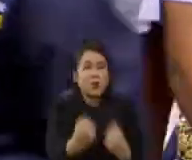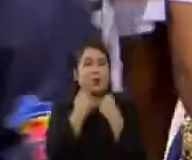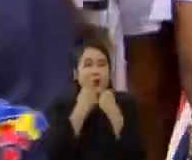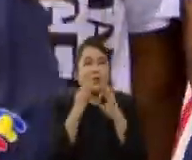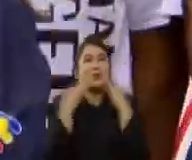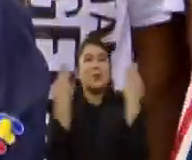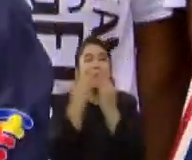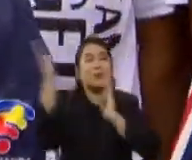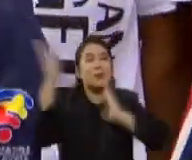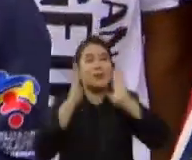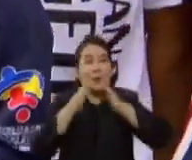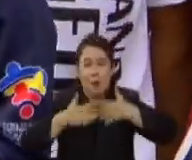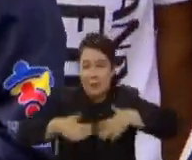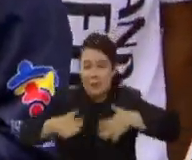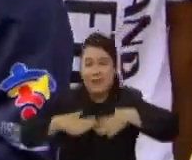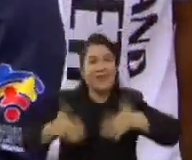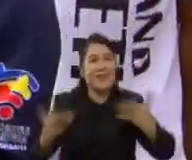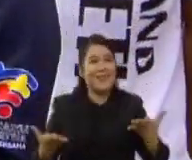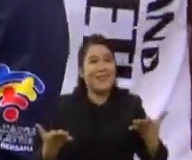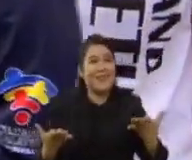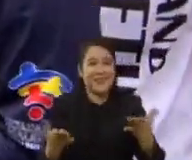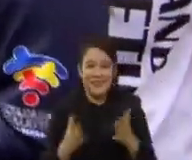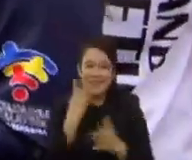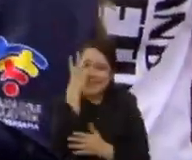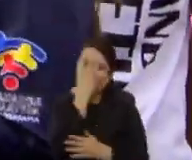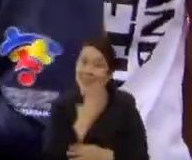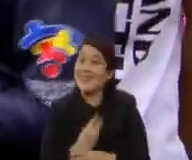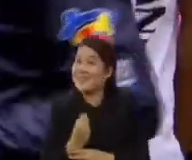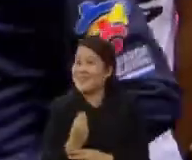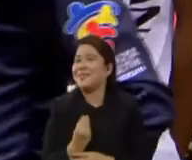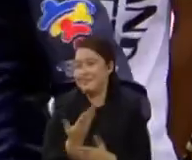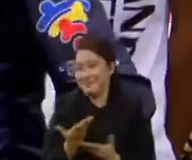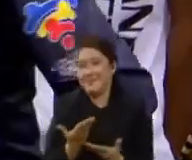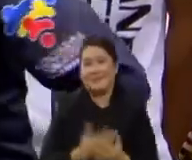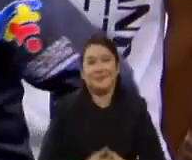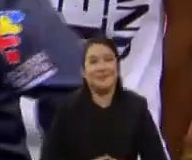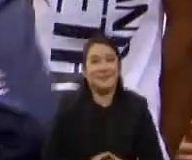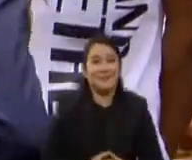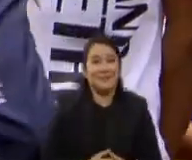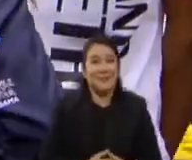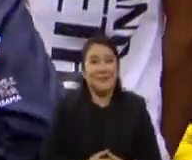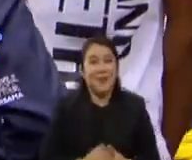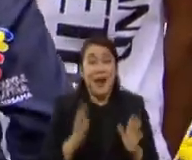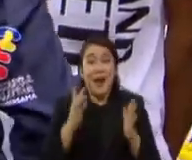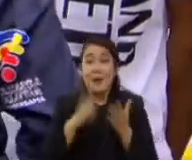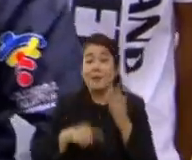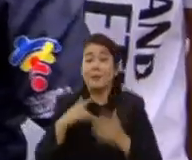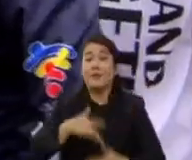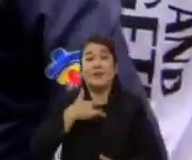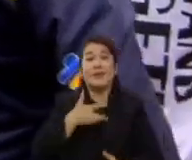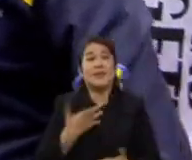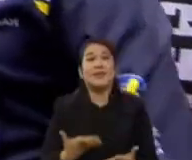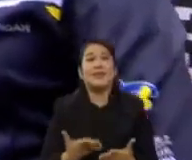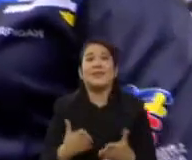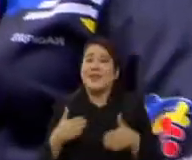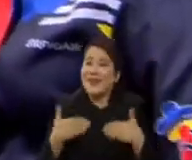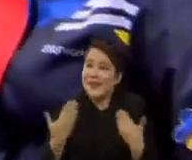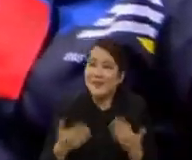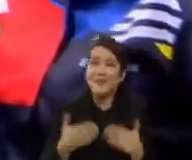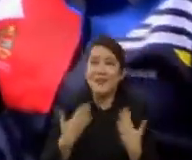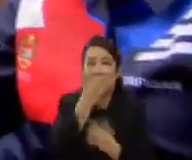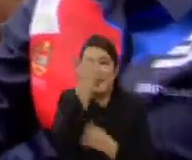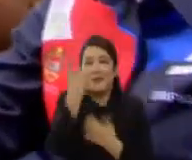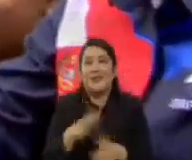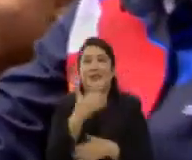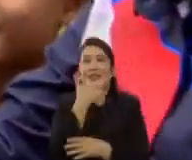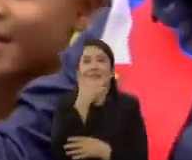keluarga Malaysia dengan pakaian patriotik yang cukup cantik ni. Adik. Okey, macam mana perasaan hari ini kak? Seronok, gembira sangat sebab dah lama